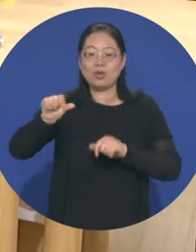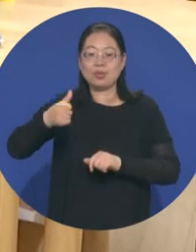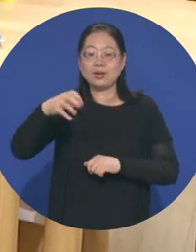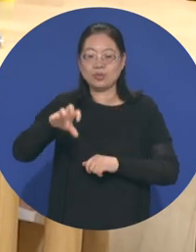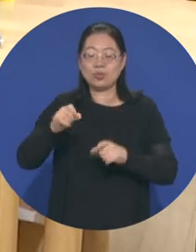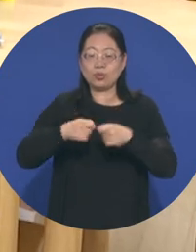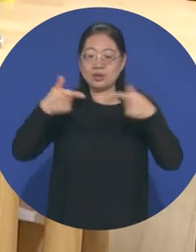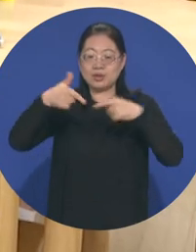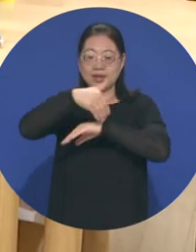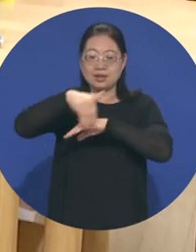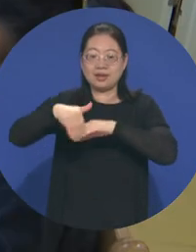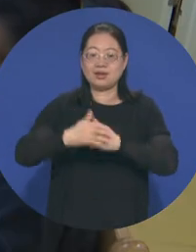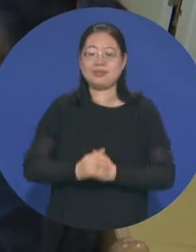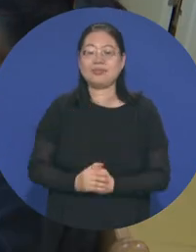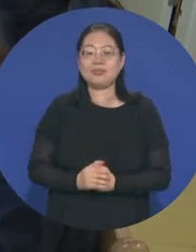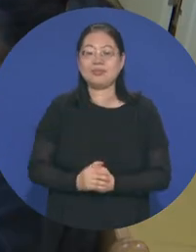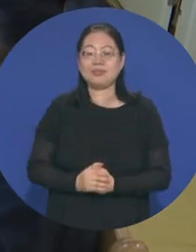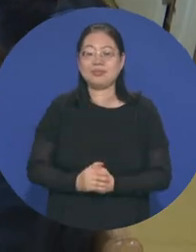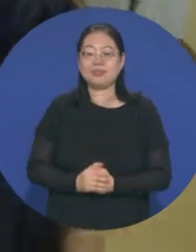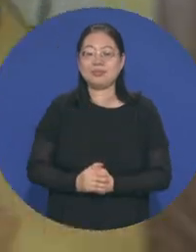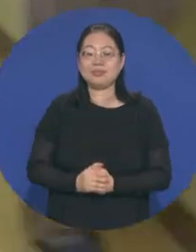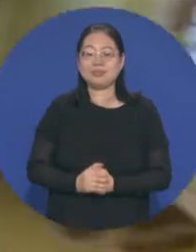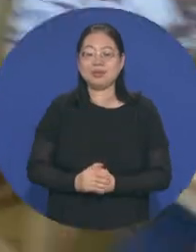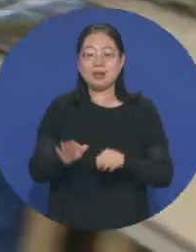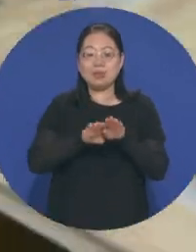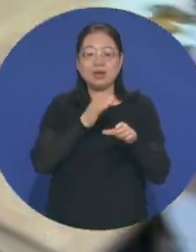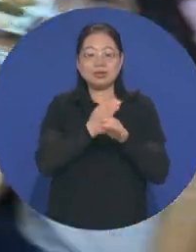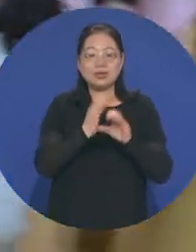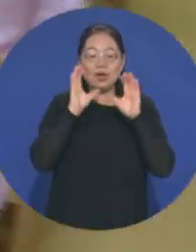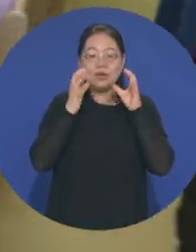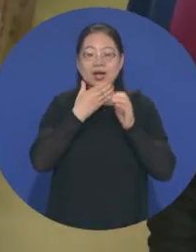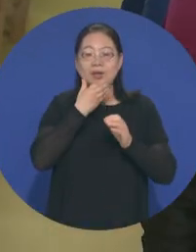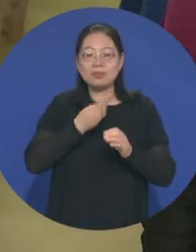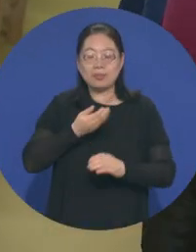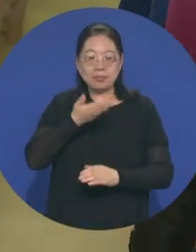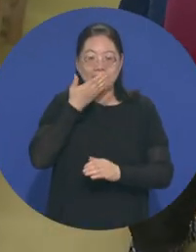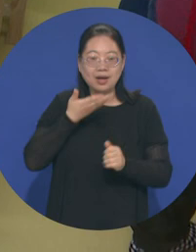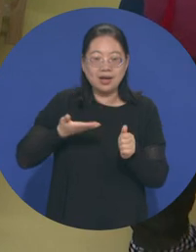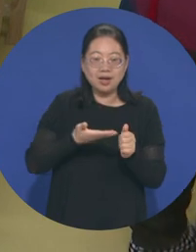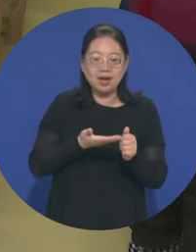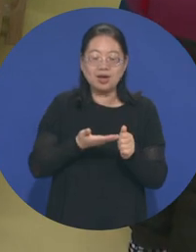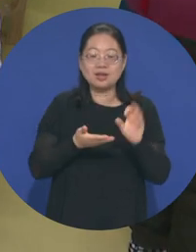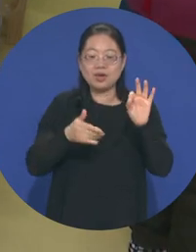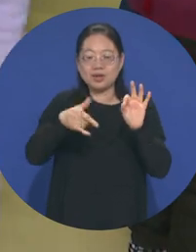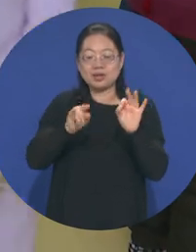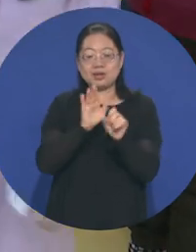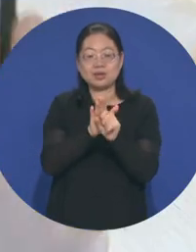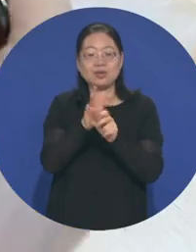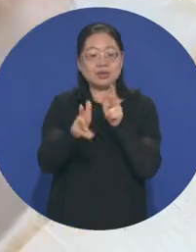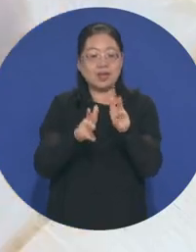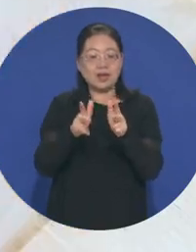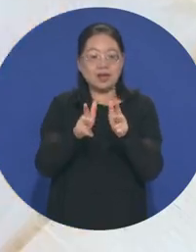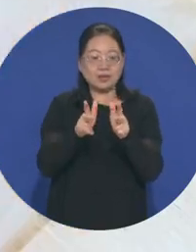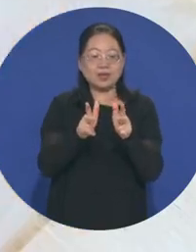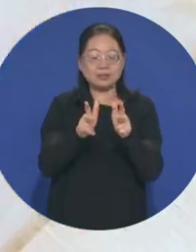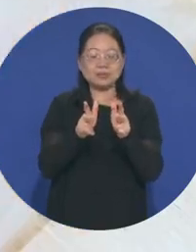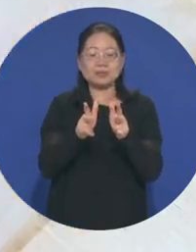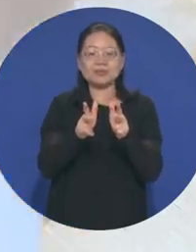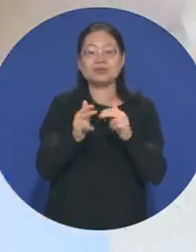500곳으로 확대할 계획입니다. 이외에도 방학 중 어린이 행복밥상 등 총 10개의 지원 사업이 시행